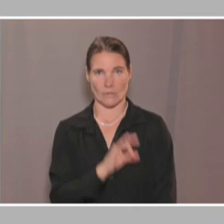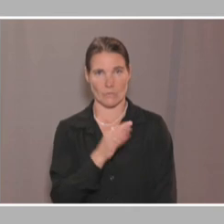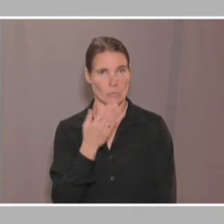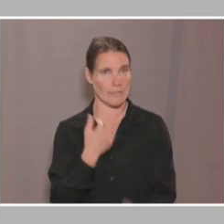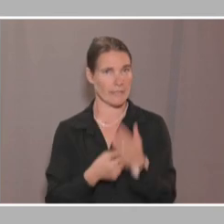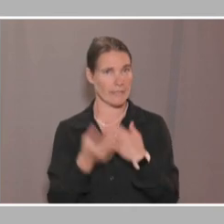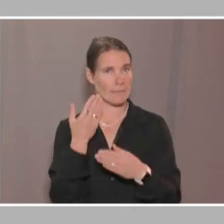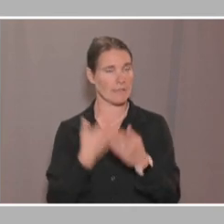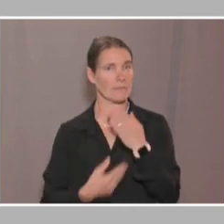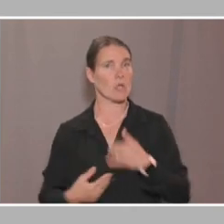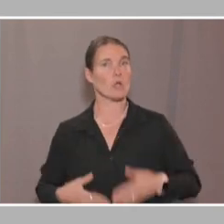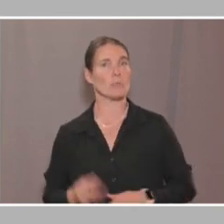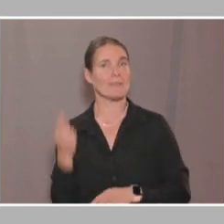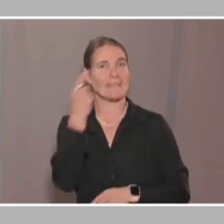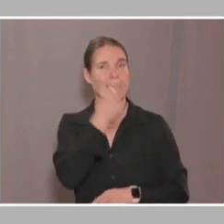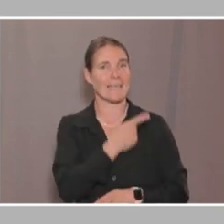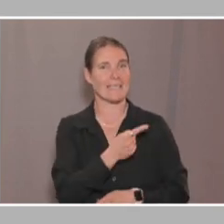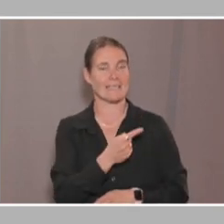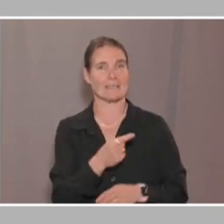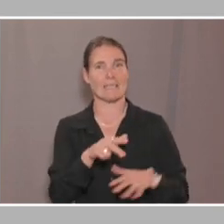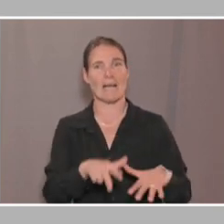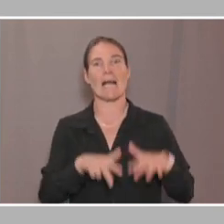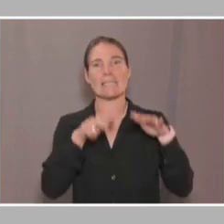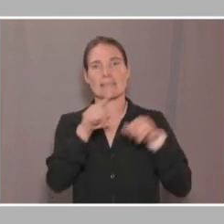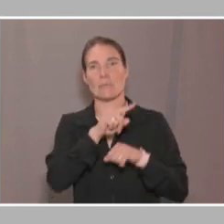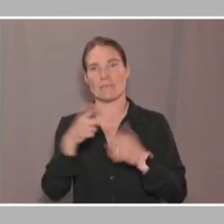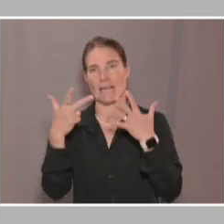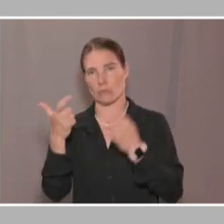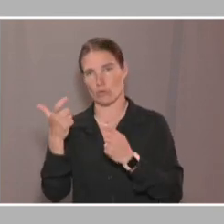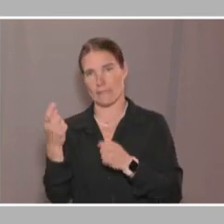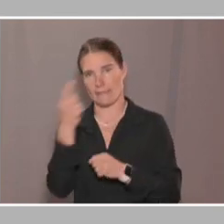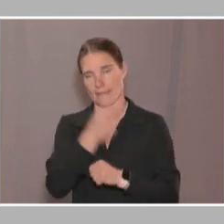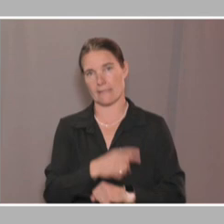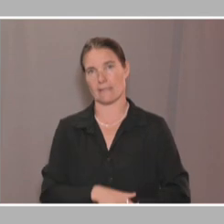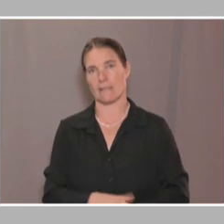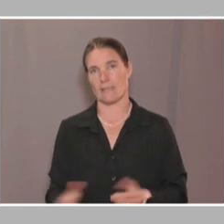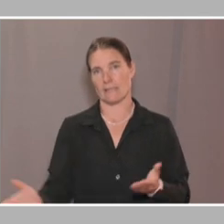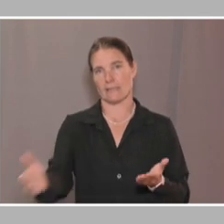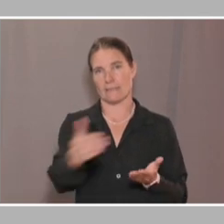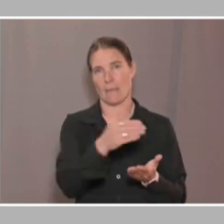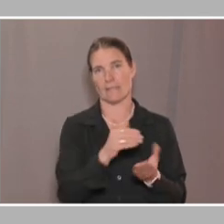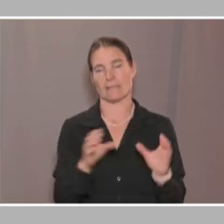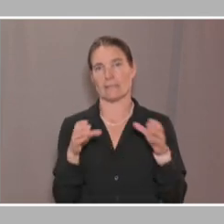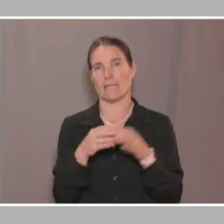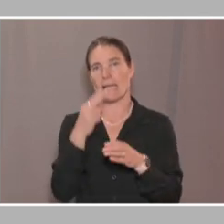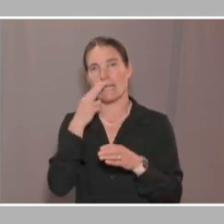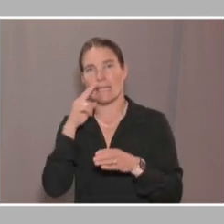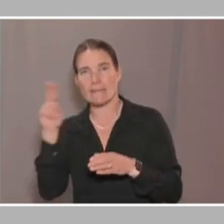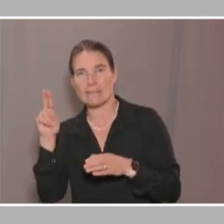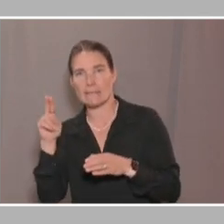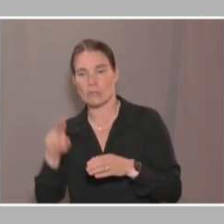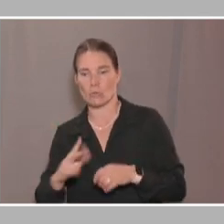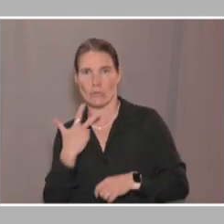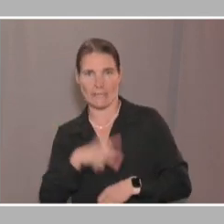jungen Geburtsjahrgänge 1918 bis 1928 haben wir die Sammelkategorie NS-sozialisiert